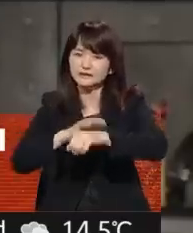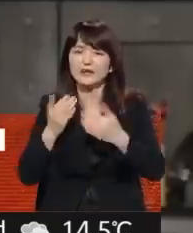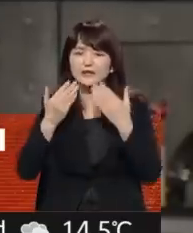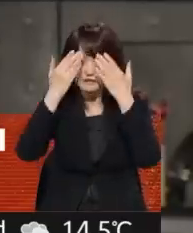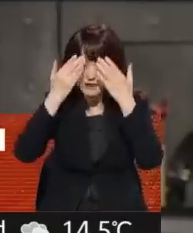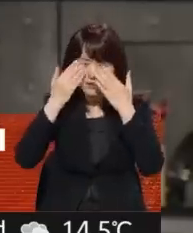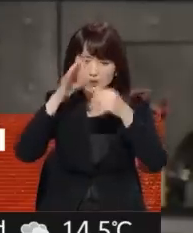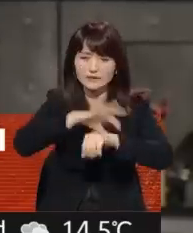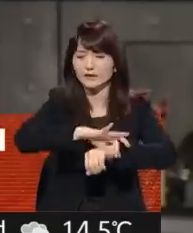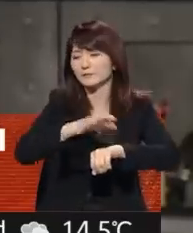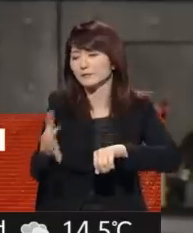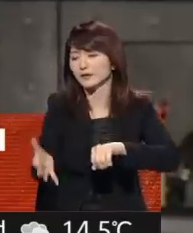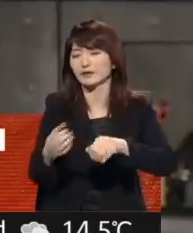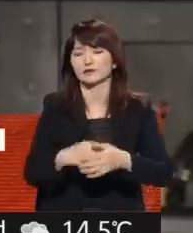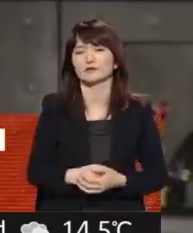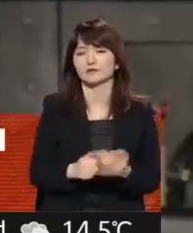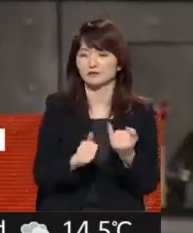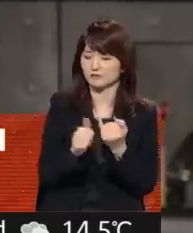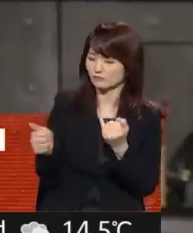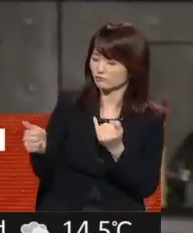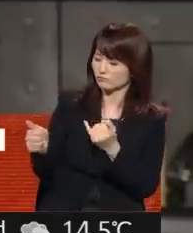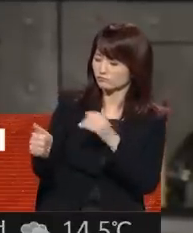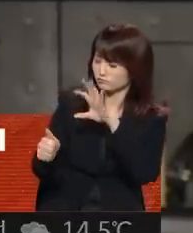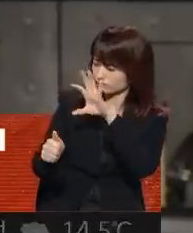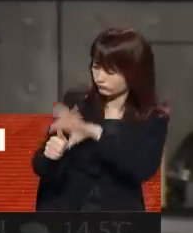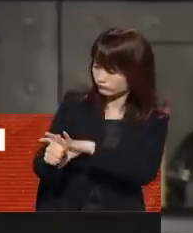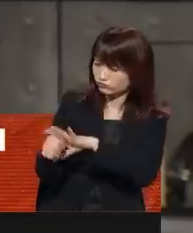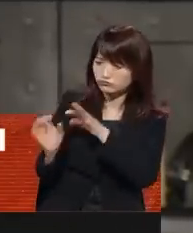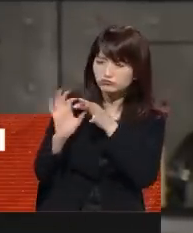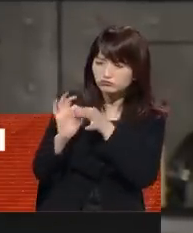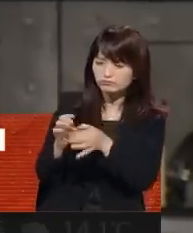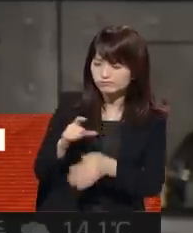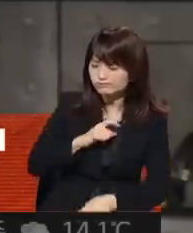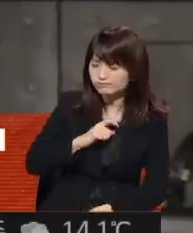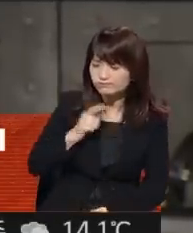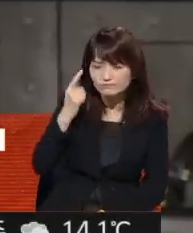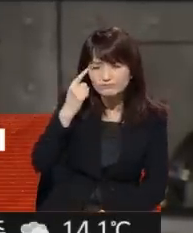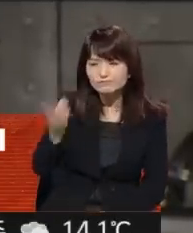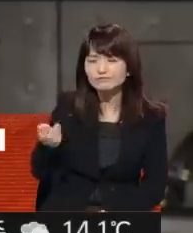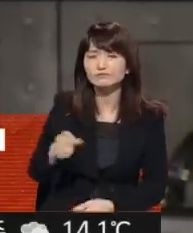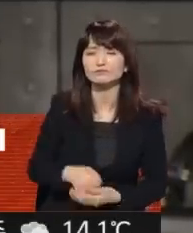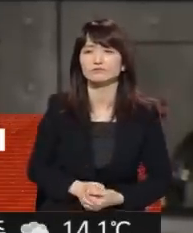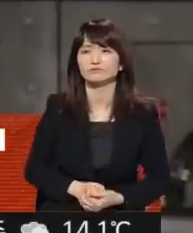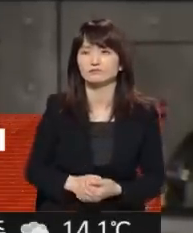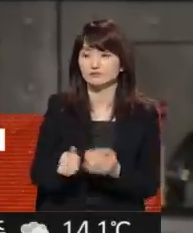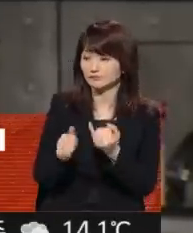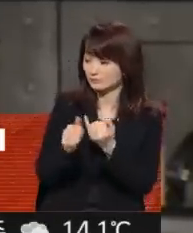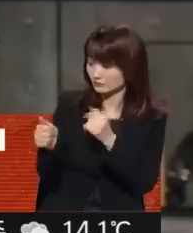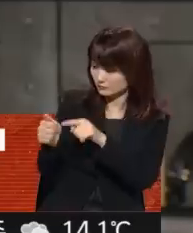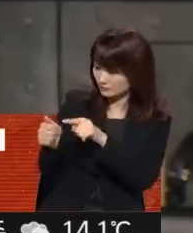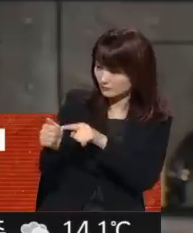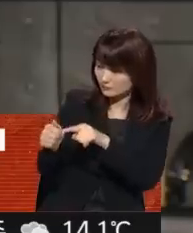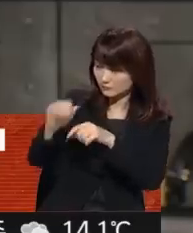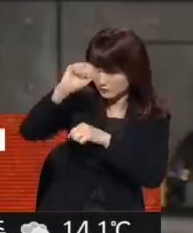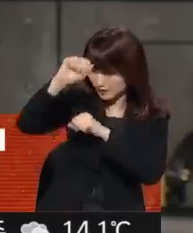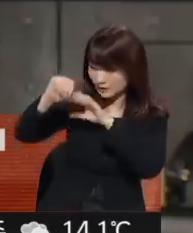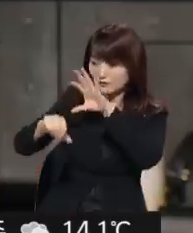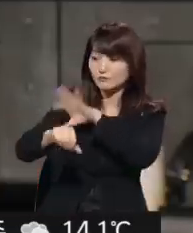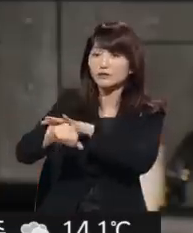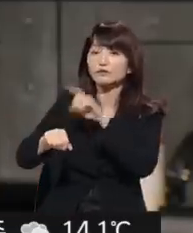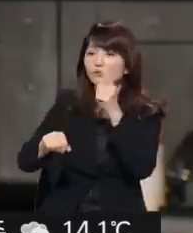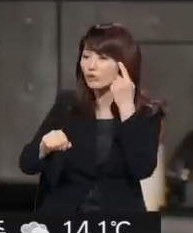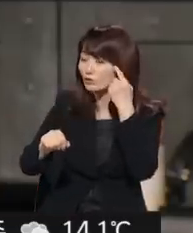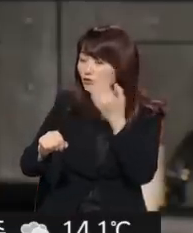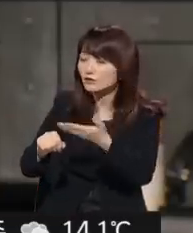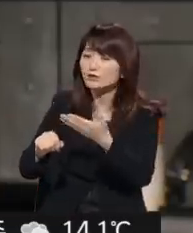남편이 계속 차고 있으니까 요새는 의심을 했던 거예요 그러니까 당연히 물어보겠죠 그러니까 오빠 그 발에 자고 있는 발찌가 뭐야라고 물었더니